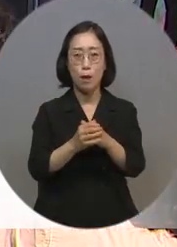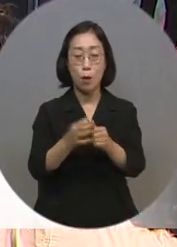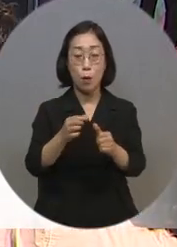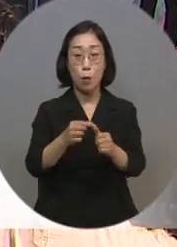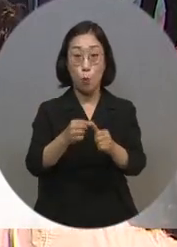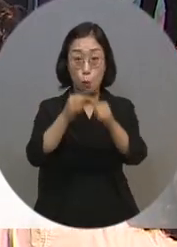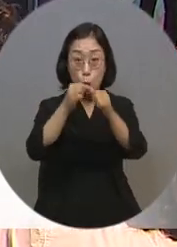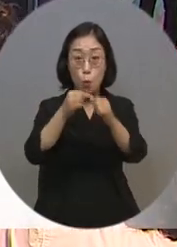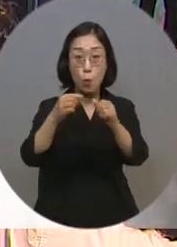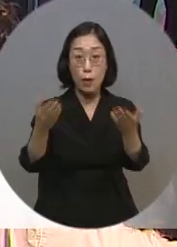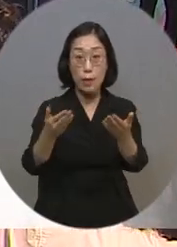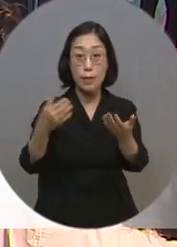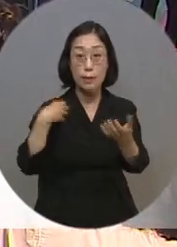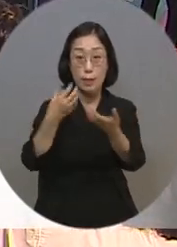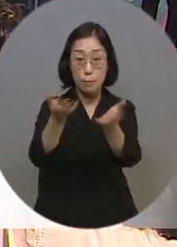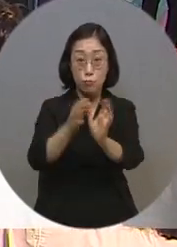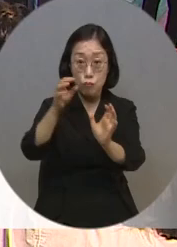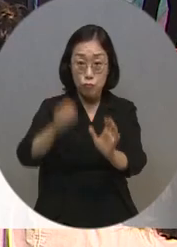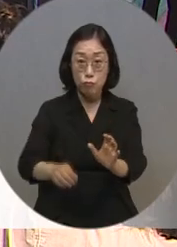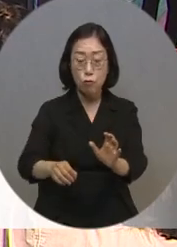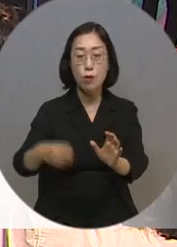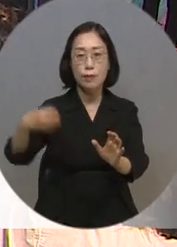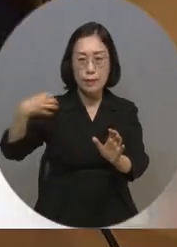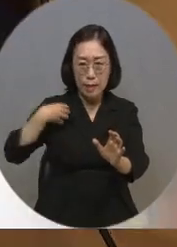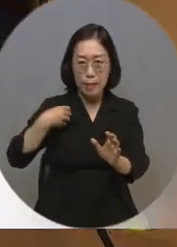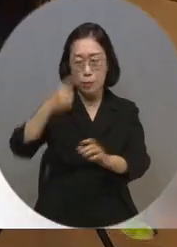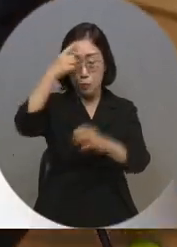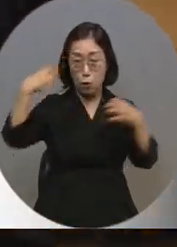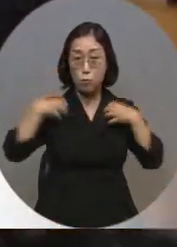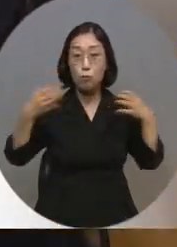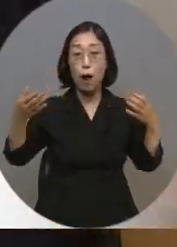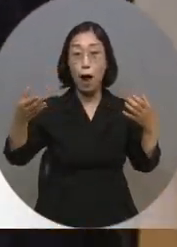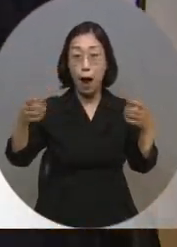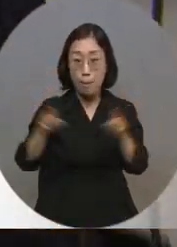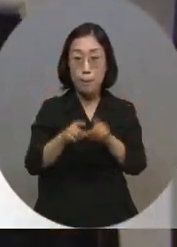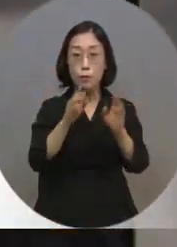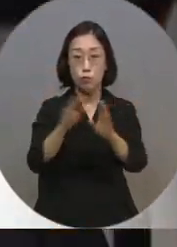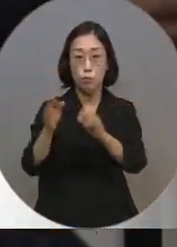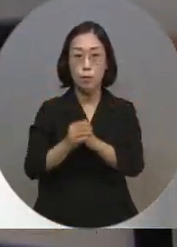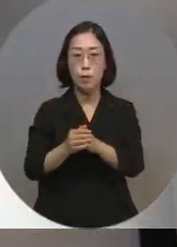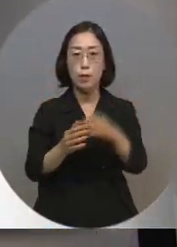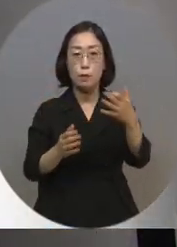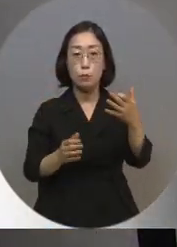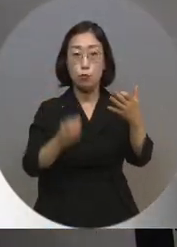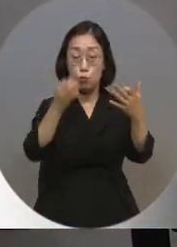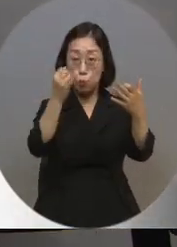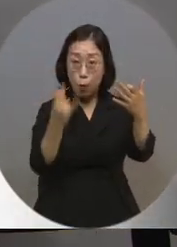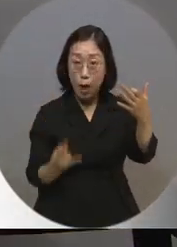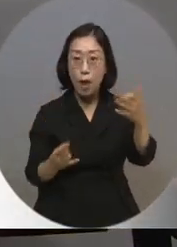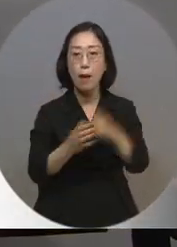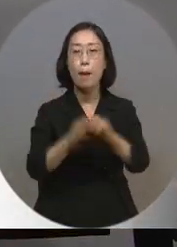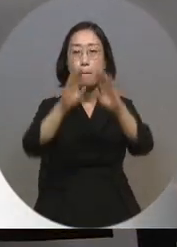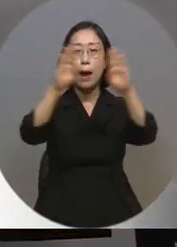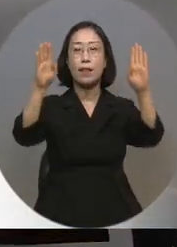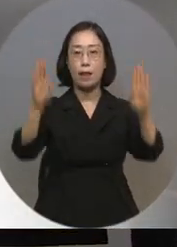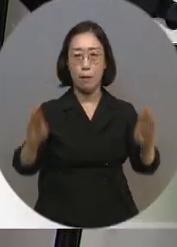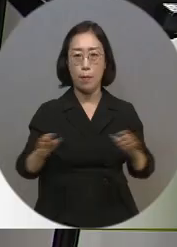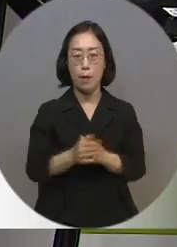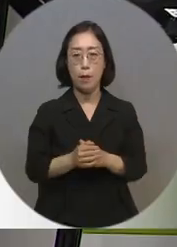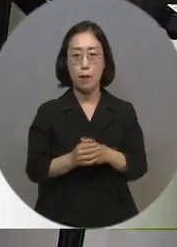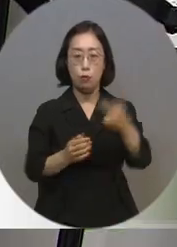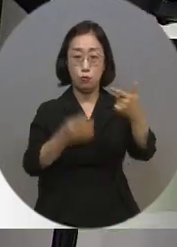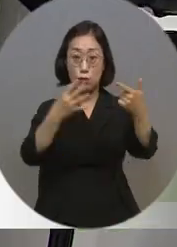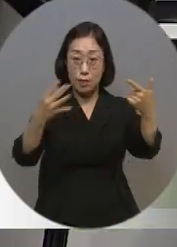고용노동부가 주최하고 한국장애인고용공단이 주관하는 제19회 대한민국 보조공학기기 박람회가 지난